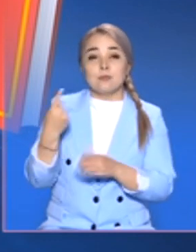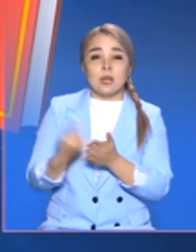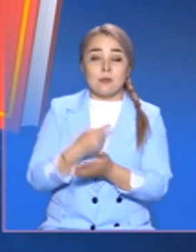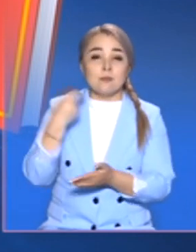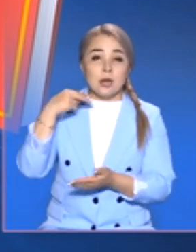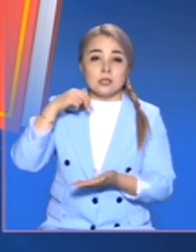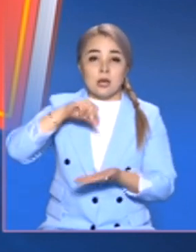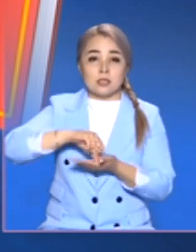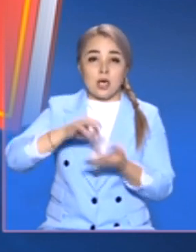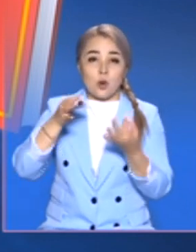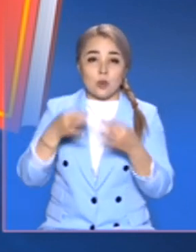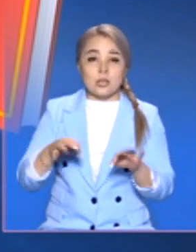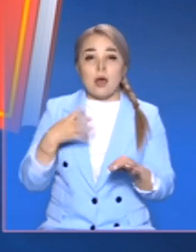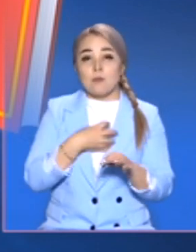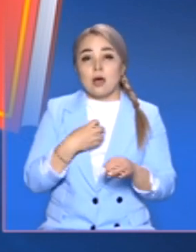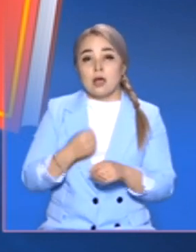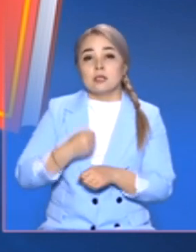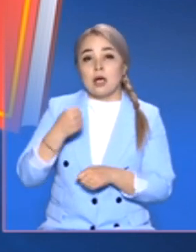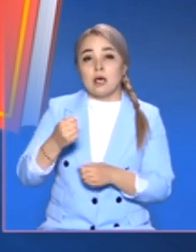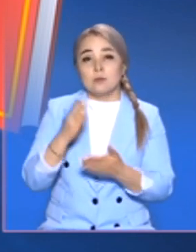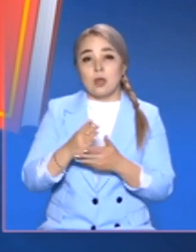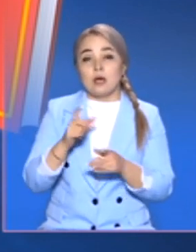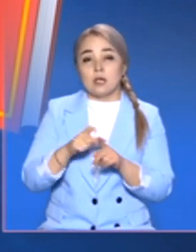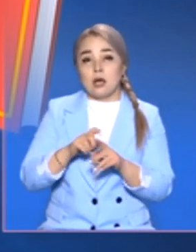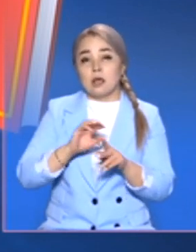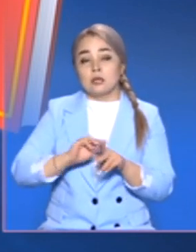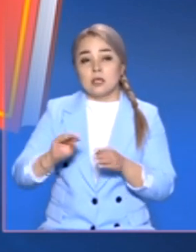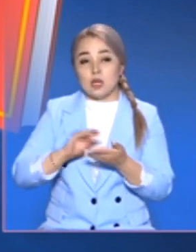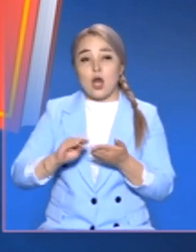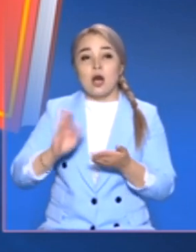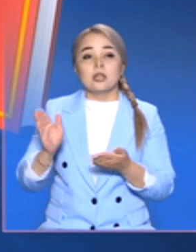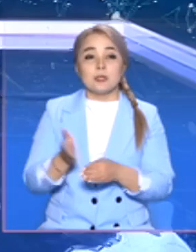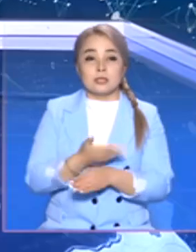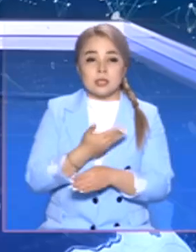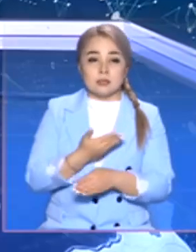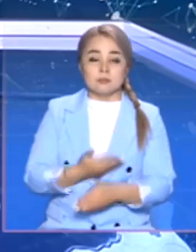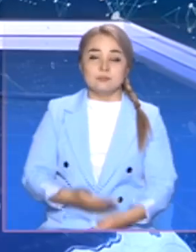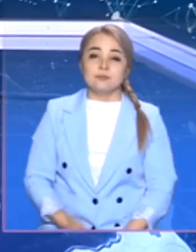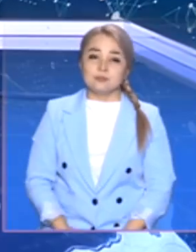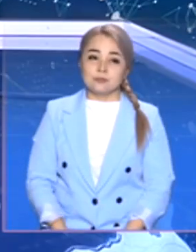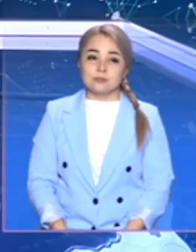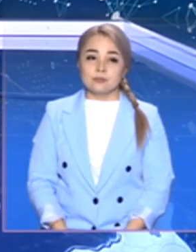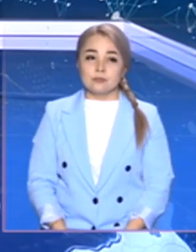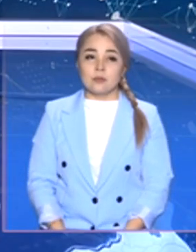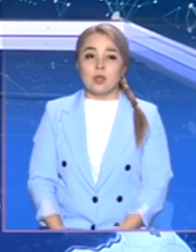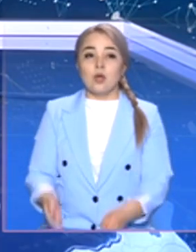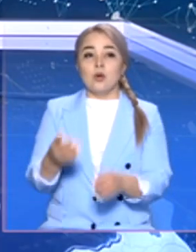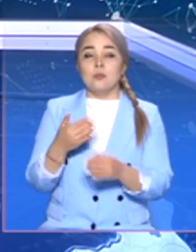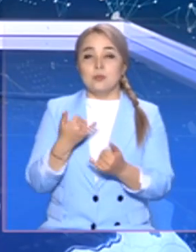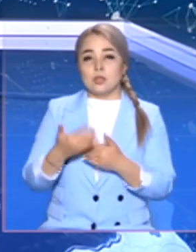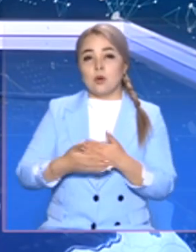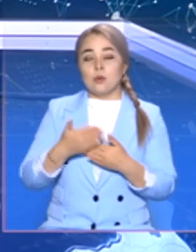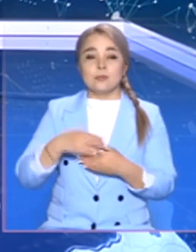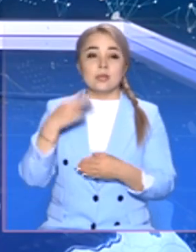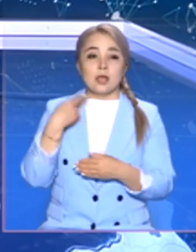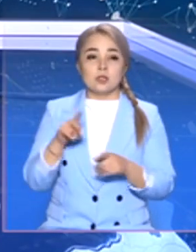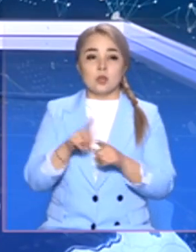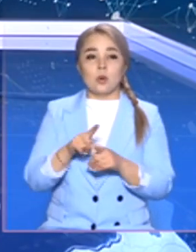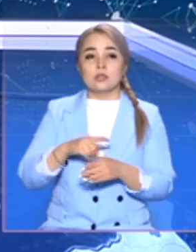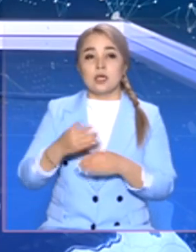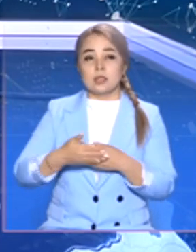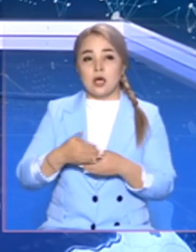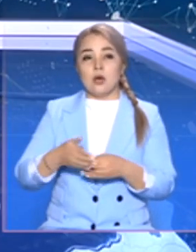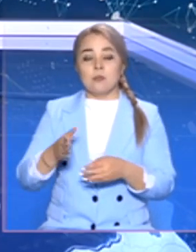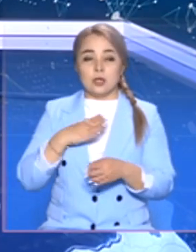тәуелсіз Қазақстан мемлекетінің негізін қалаушы деген анықтамада алынып тасталады. Өлім жазасы жойылады, ал заңдарды